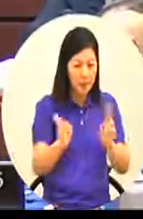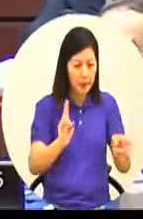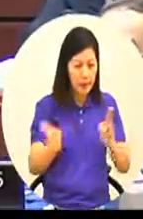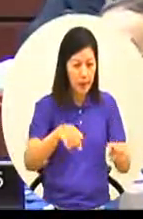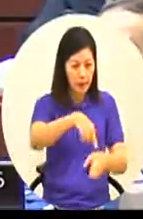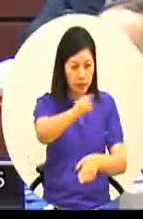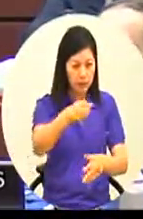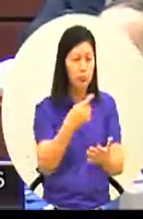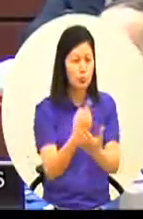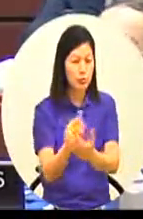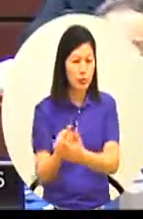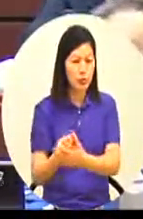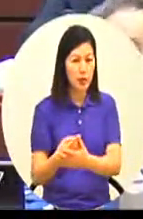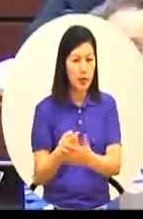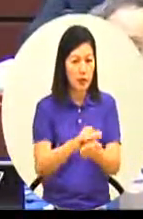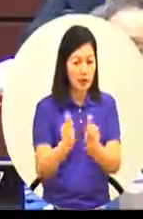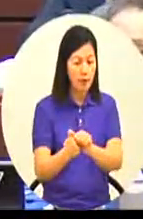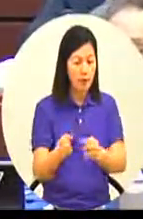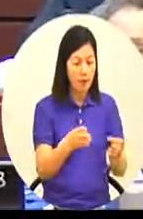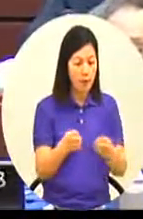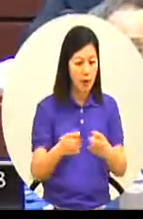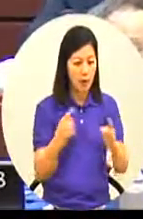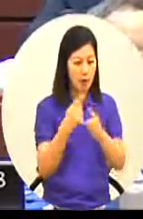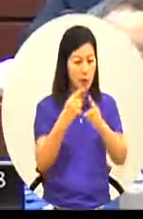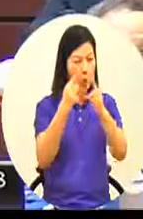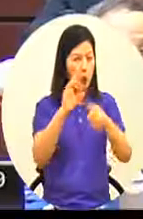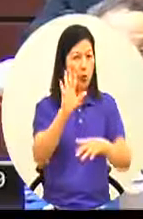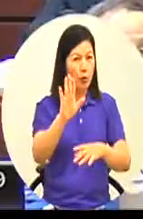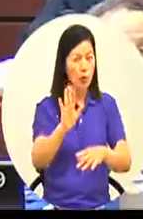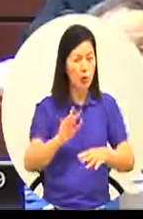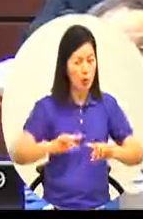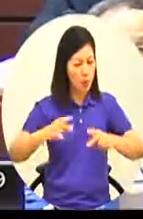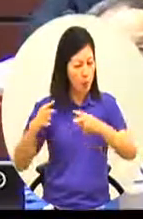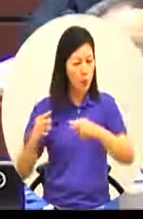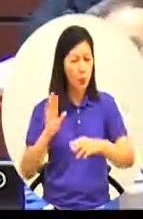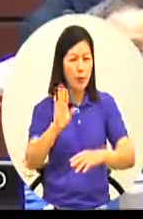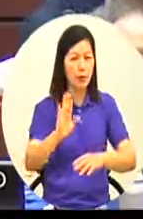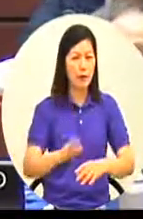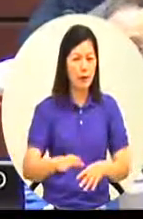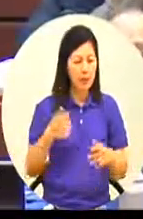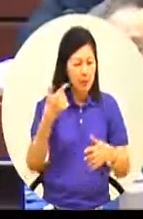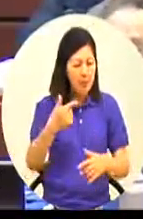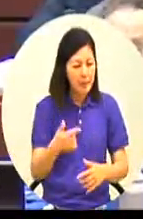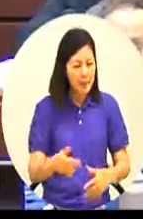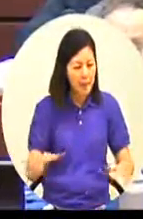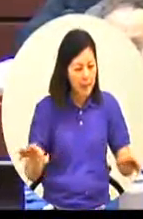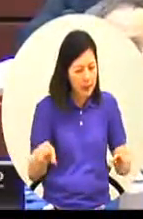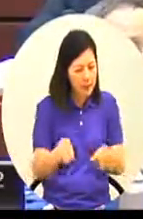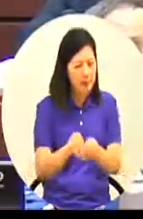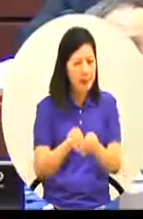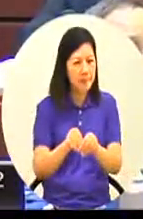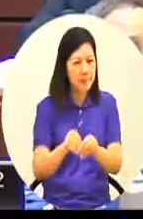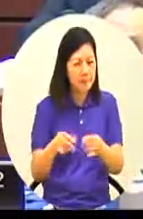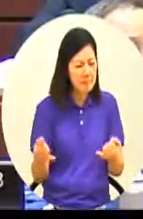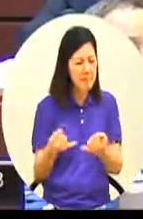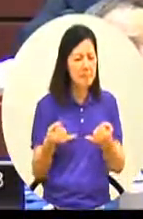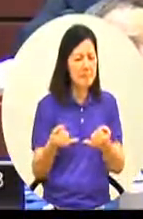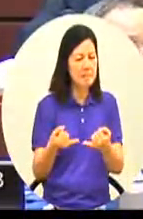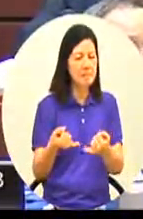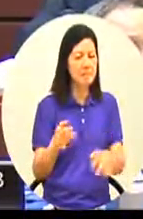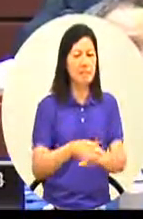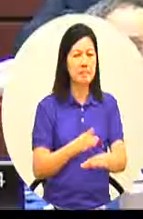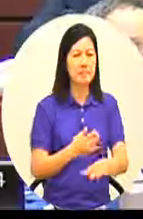面有互相讨论、互相辩论、互相修正，所以就慢慢会趋同，不会说非常很对立的说啊你拿